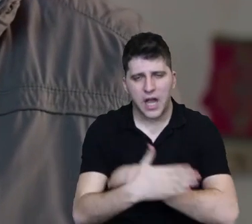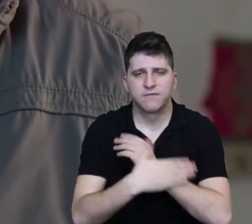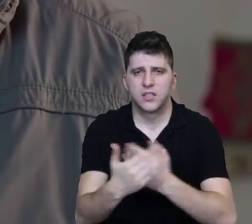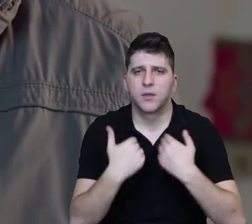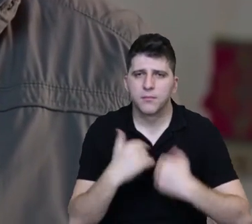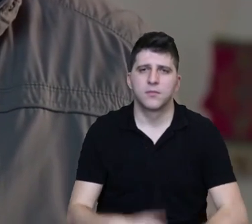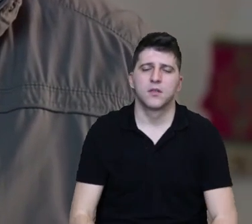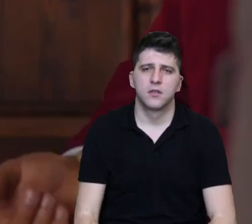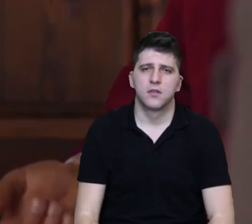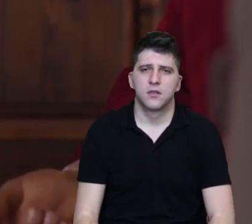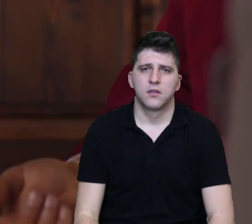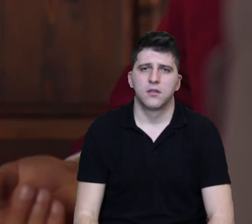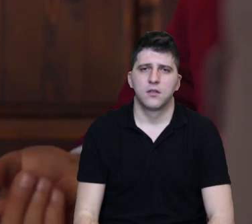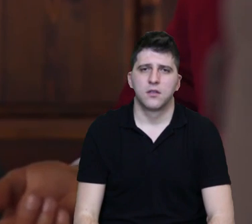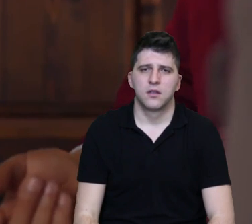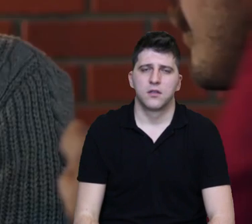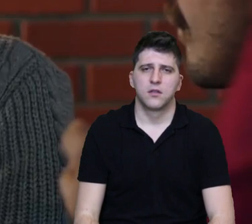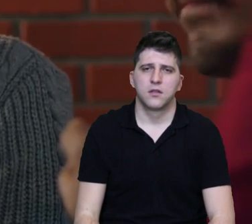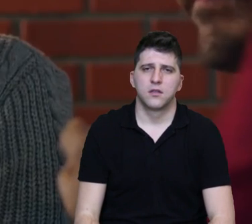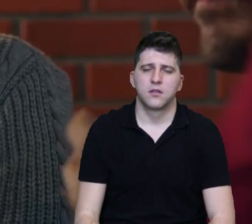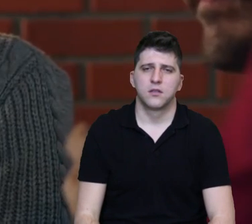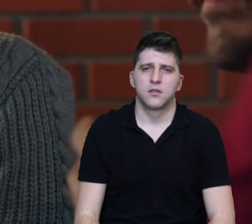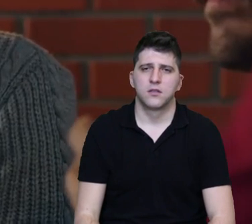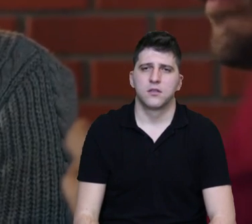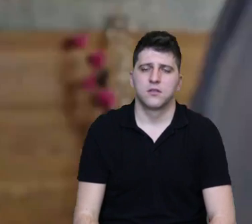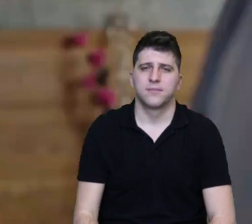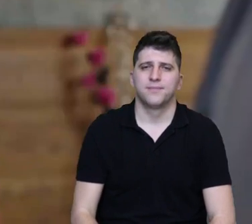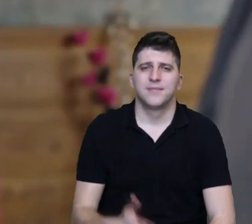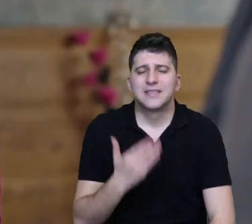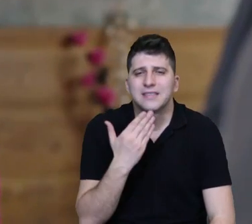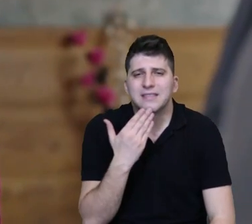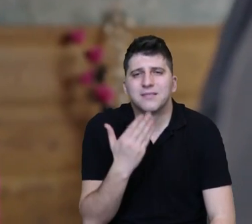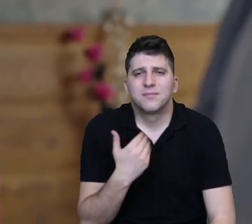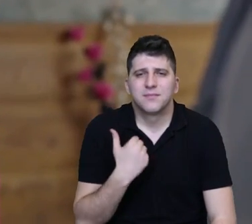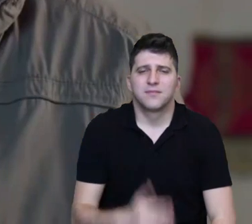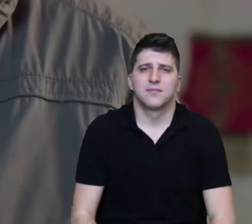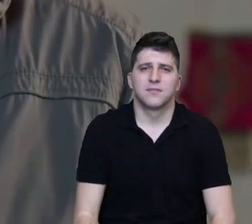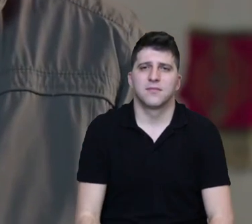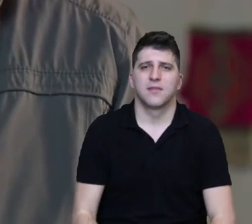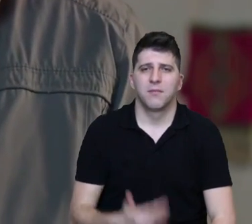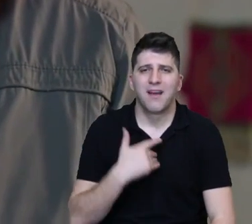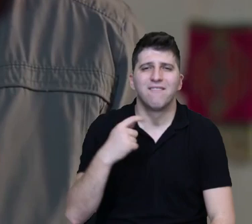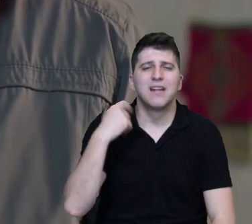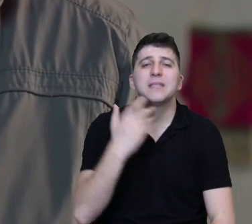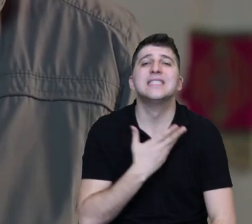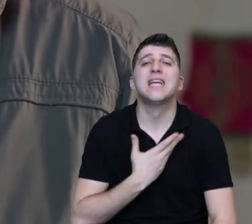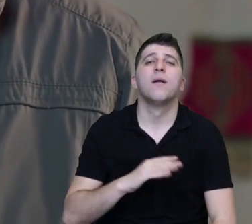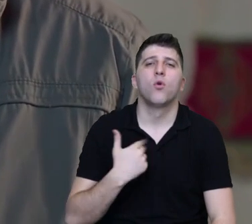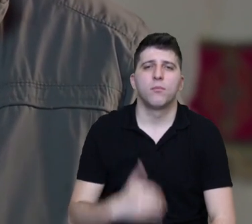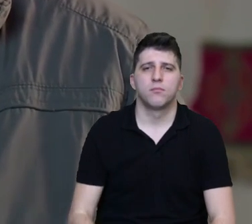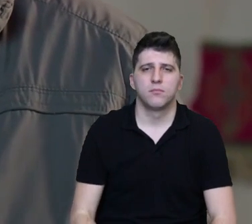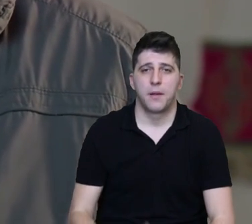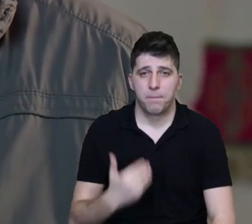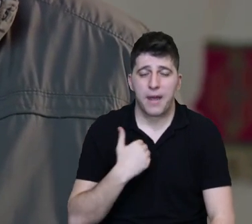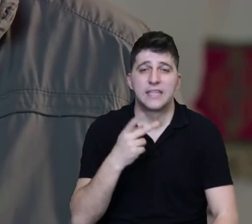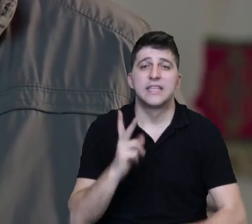edeceğim. Oral'la Fatih göz göze geldi. Şey ya ben filmi sevmiyorum. Arkadaşlar,